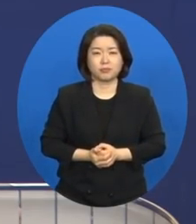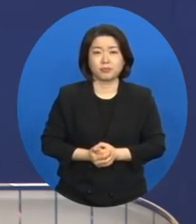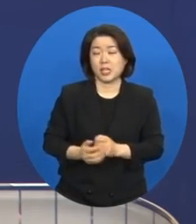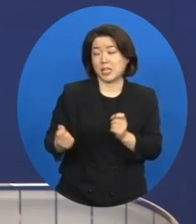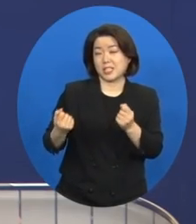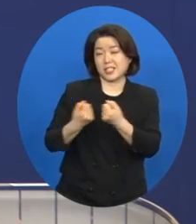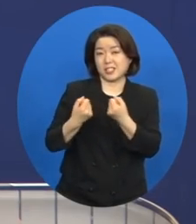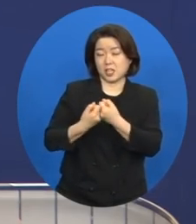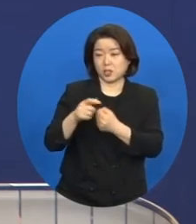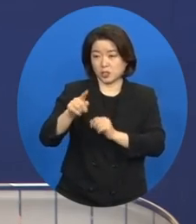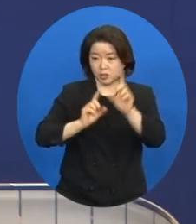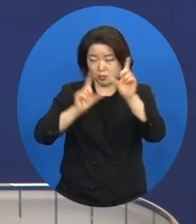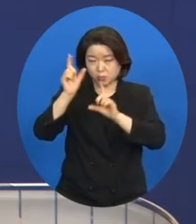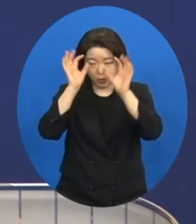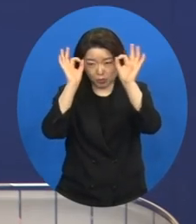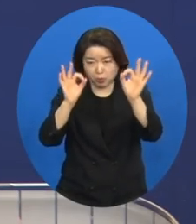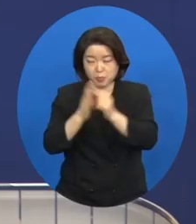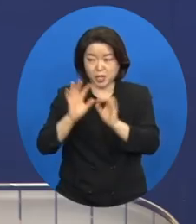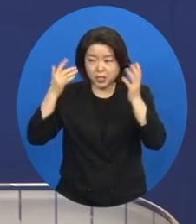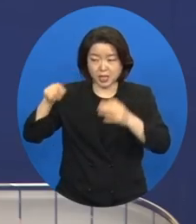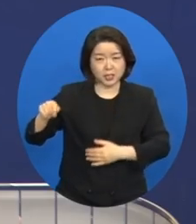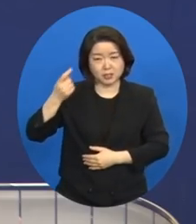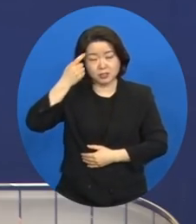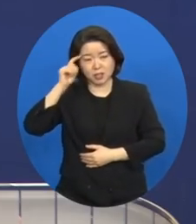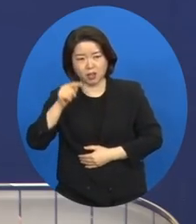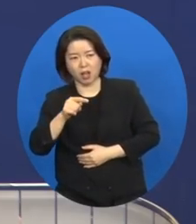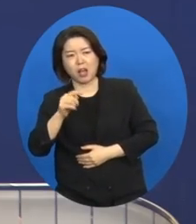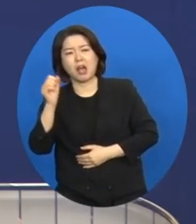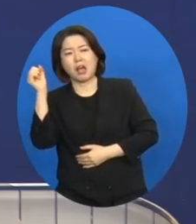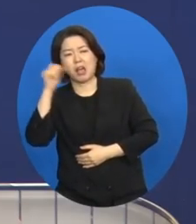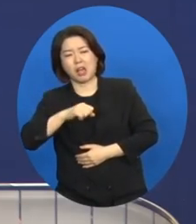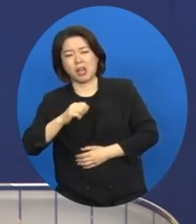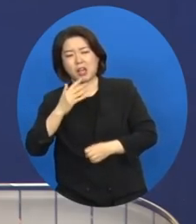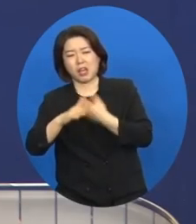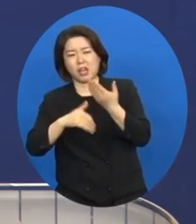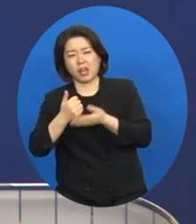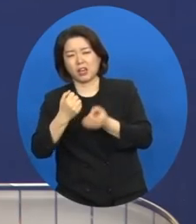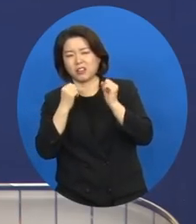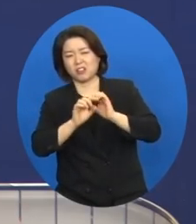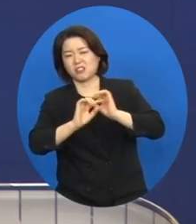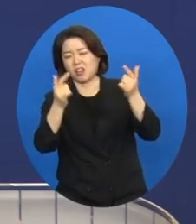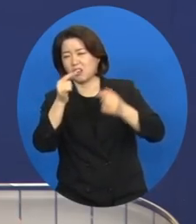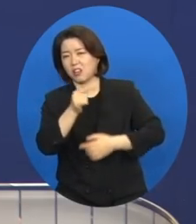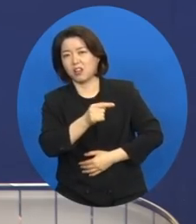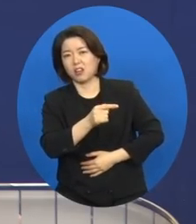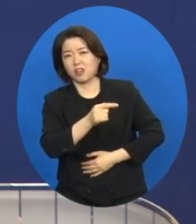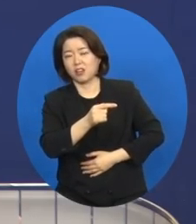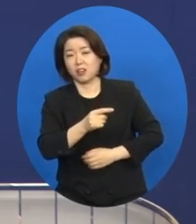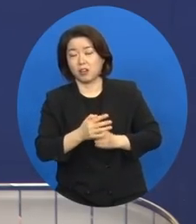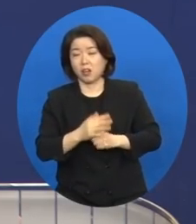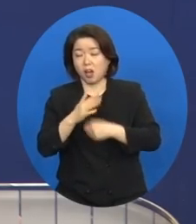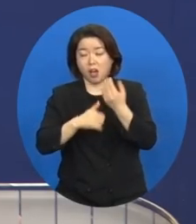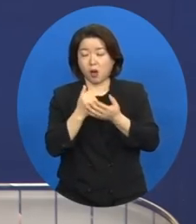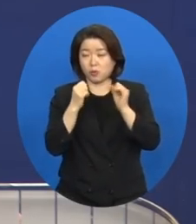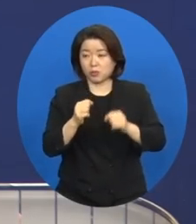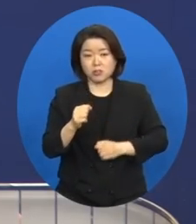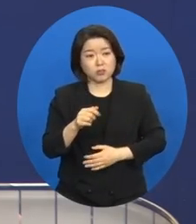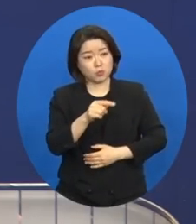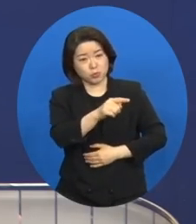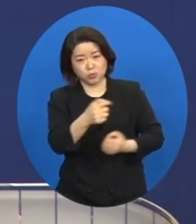다투는 그 모습을 보면서 그 아이들은 생각을 하는 겁니다. 아, 하나님 안 계시다. 하나님이 계시다면 이럴 수가